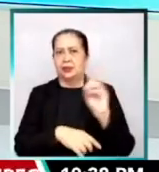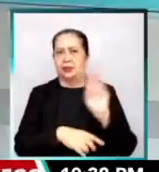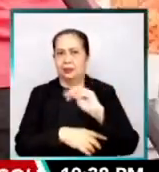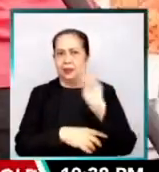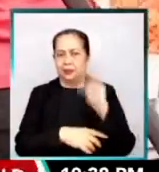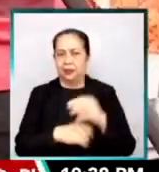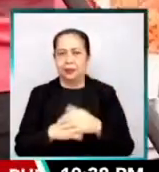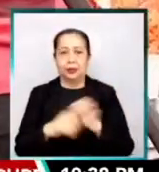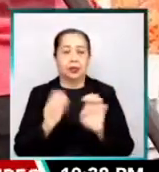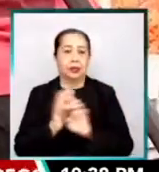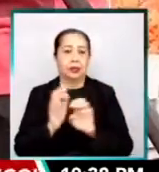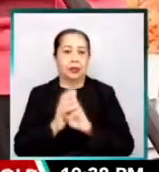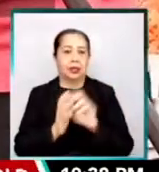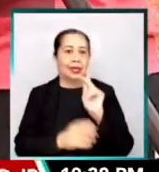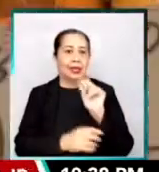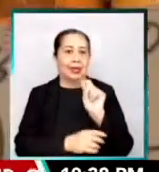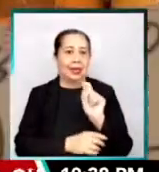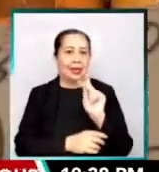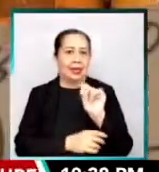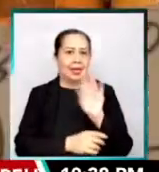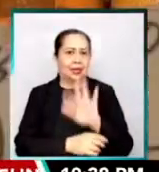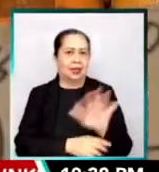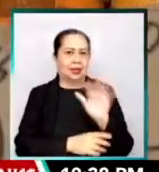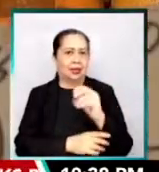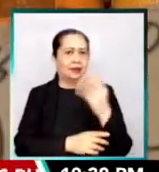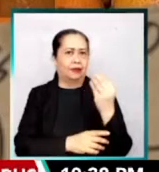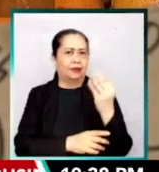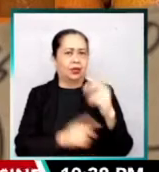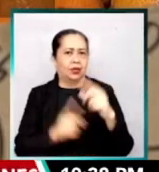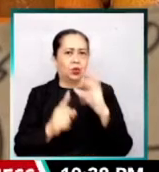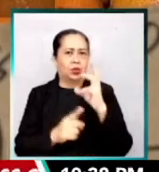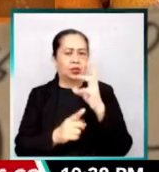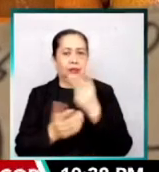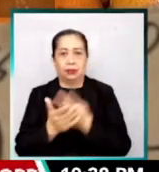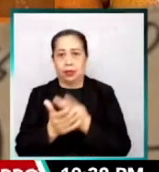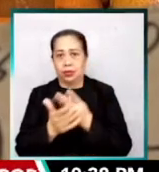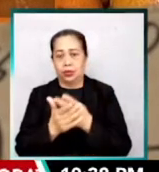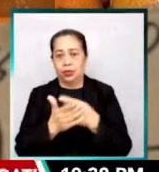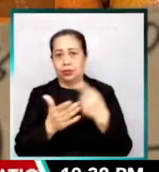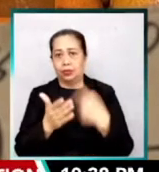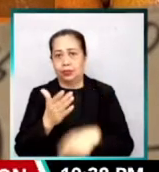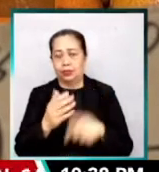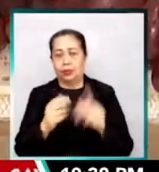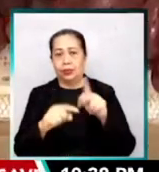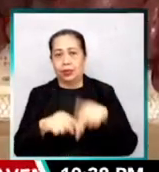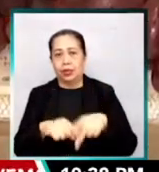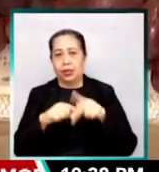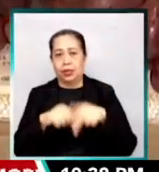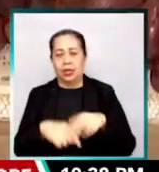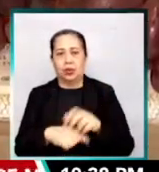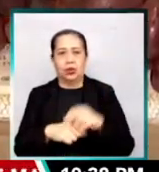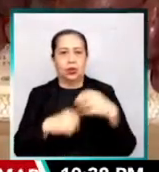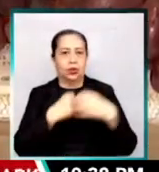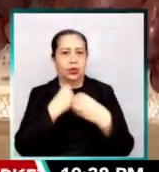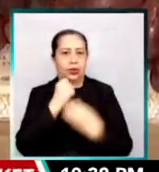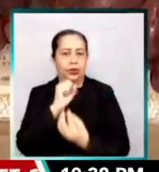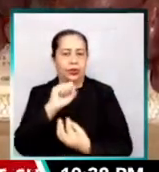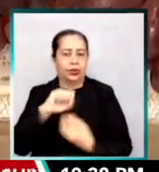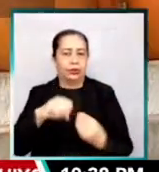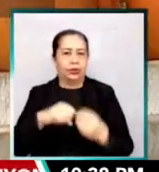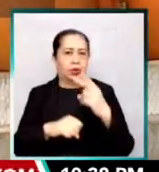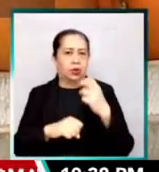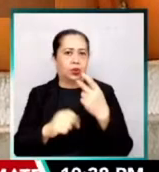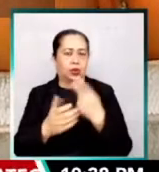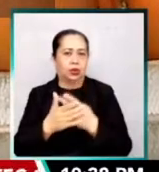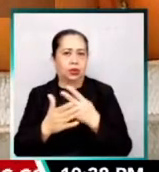ng kiyat-kiyat na naglalaro na sa 50 hanggang 60 pesos ang presyo kada kilo, grapes 200 pesos na at